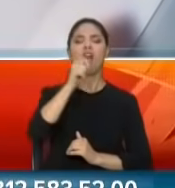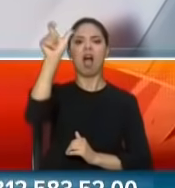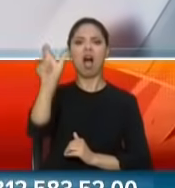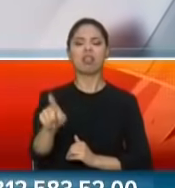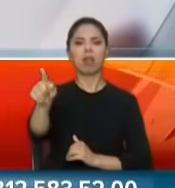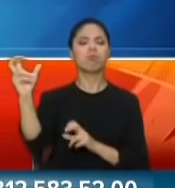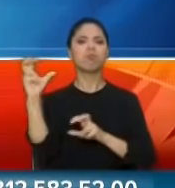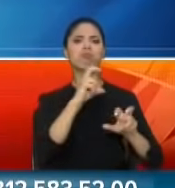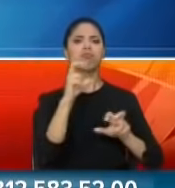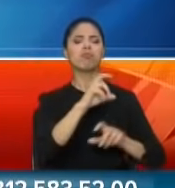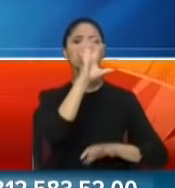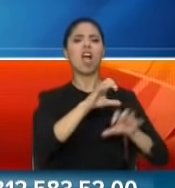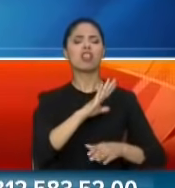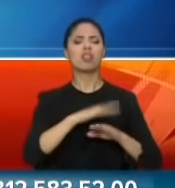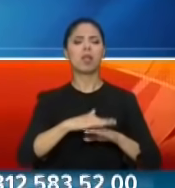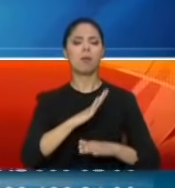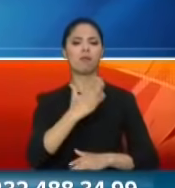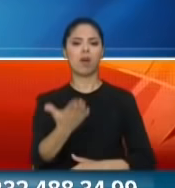adamın tacizleriydi.